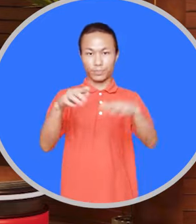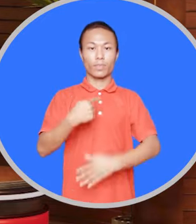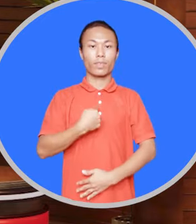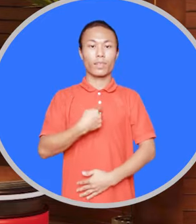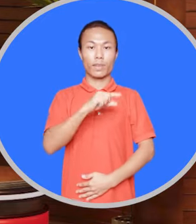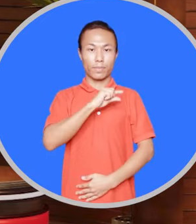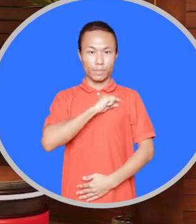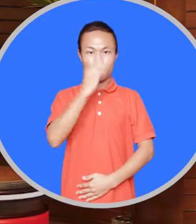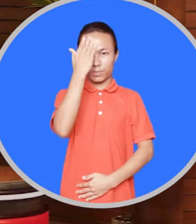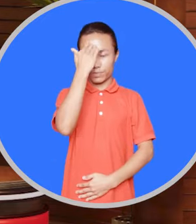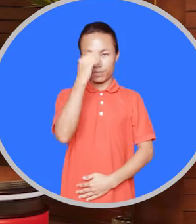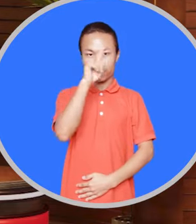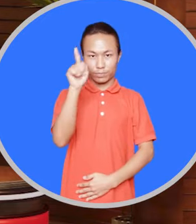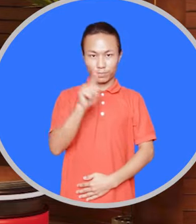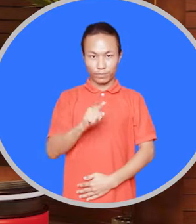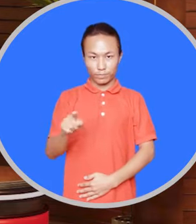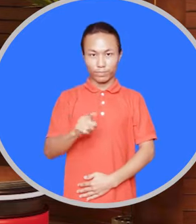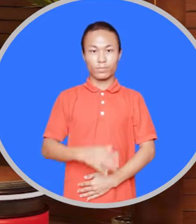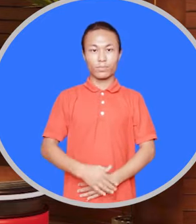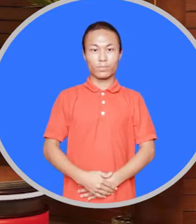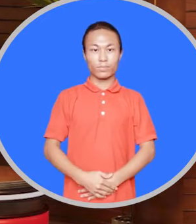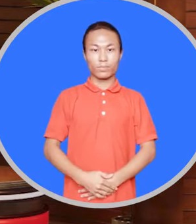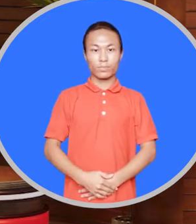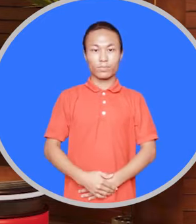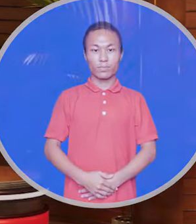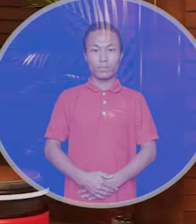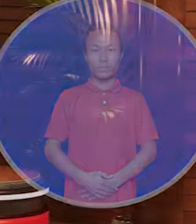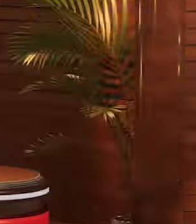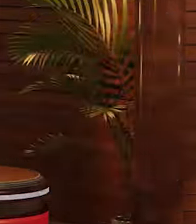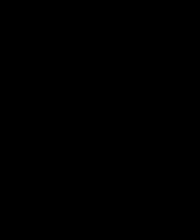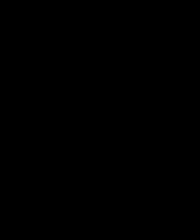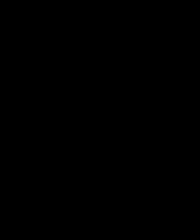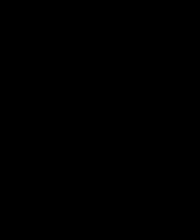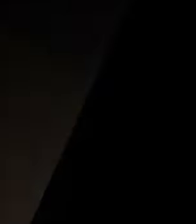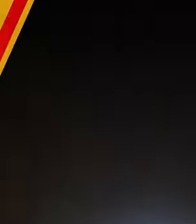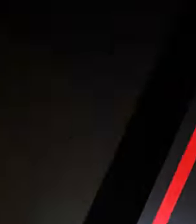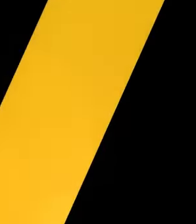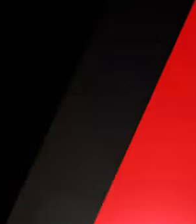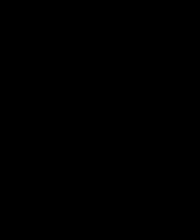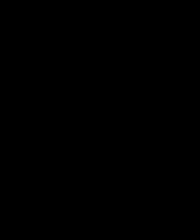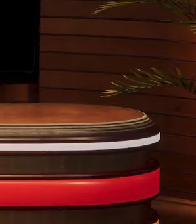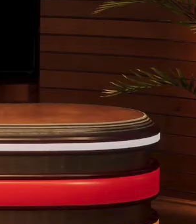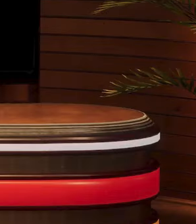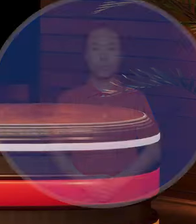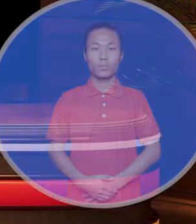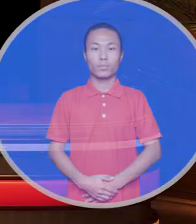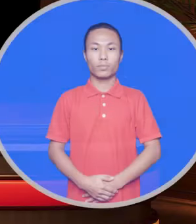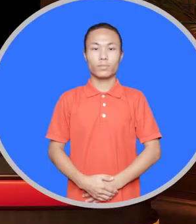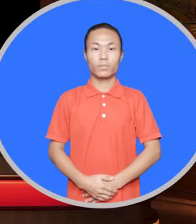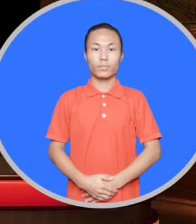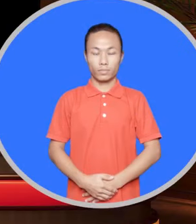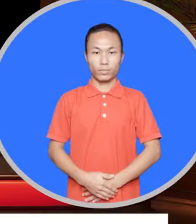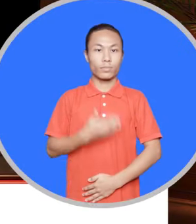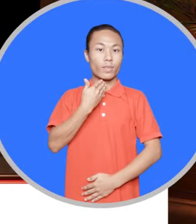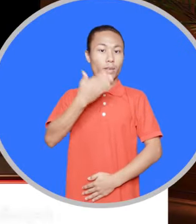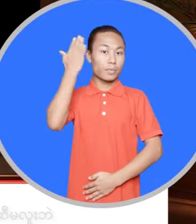င်းတိုင်ချက်အစီအစဉ်ကနေပြန်လည်ကြိုဆိုလိုက်ပါတယ်ကျွန်မကတော့အစီအစဉ်တင်ဆက်သူစင်စင်ပါပထမဆုံးသတင်းအ